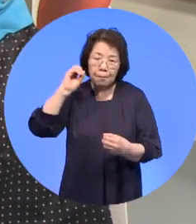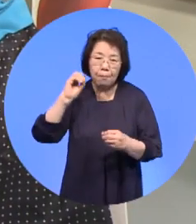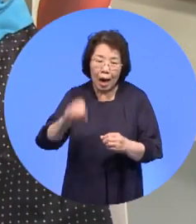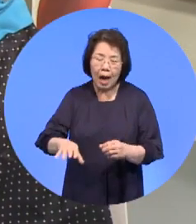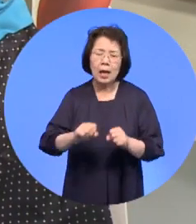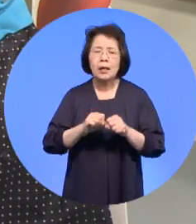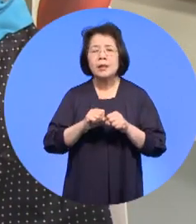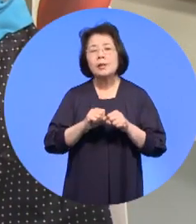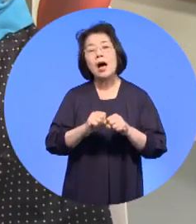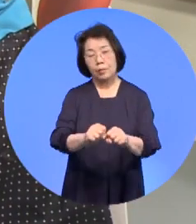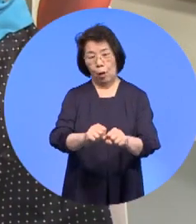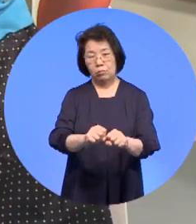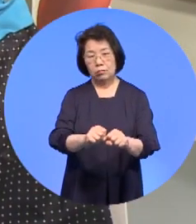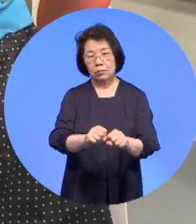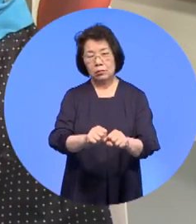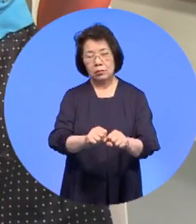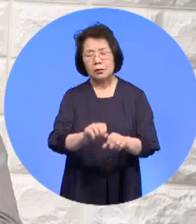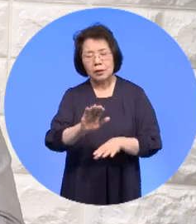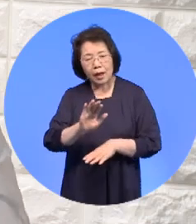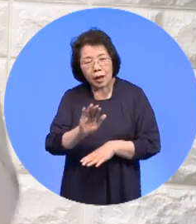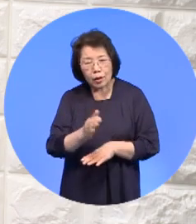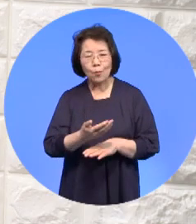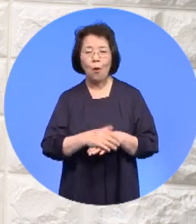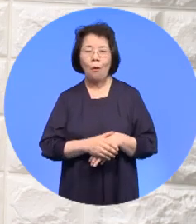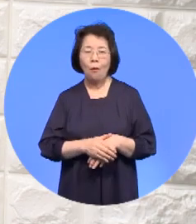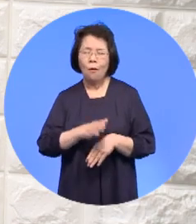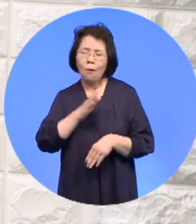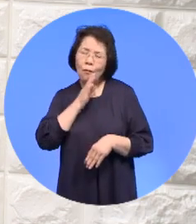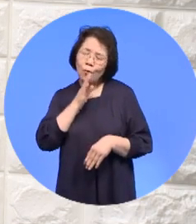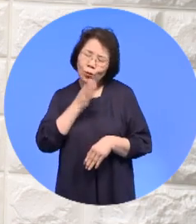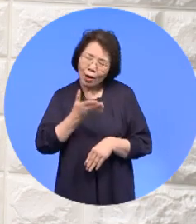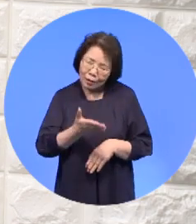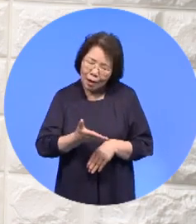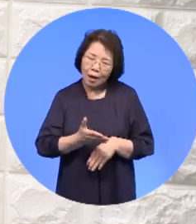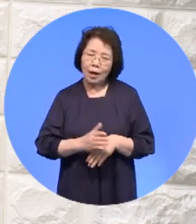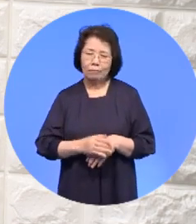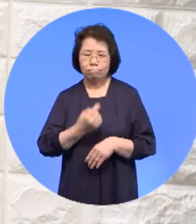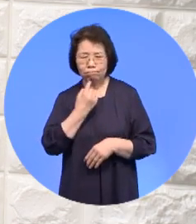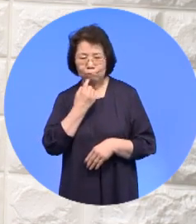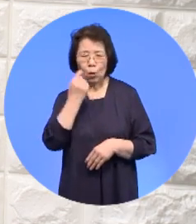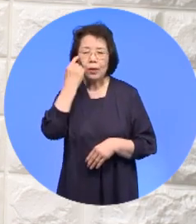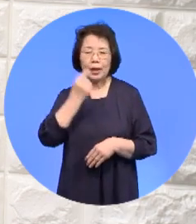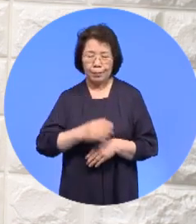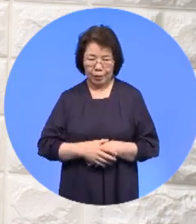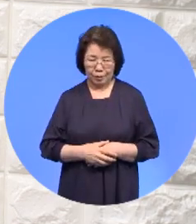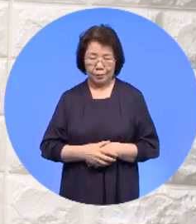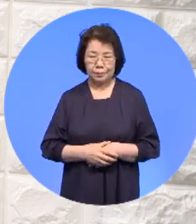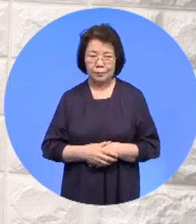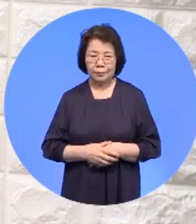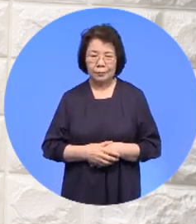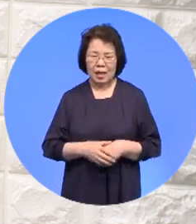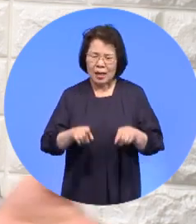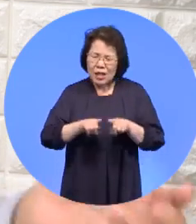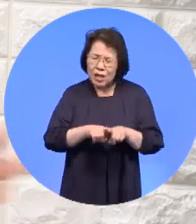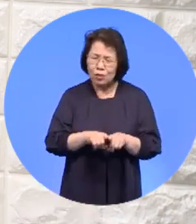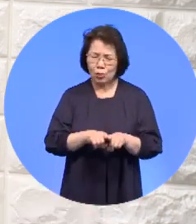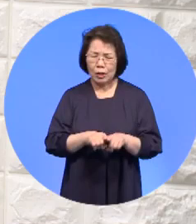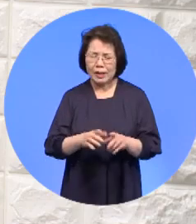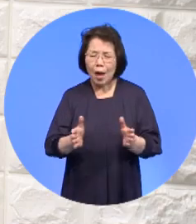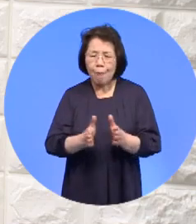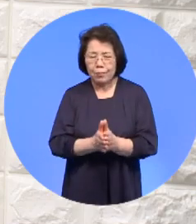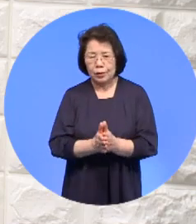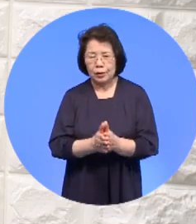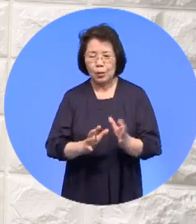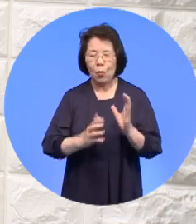とってキャップ外して分けてるんですよほんまなぁと毎回思いながらやってですよ一緒に燃やしてジャン